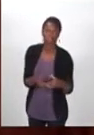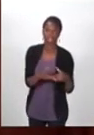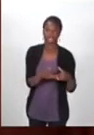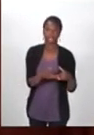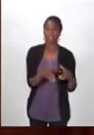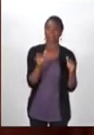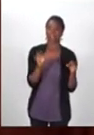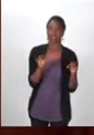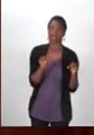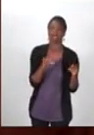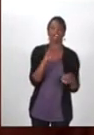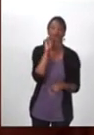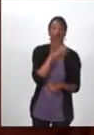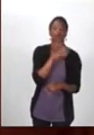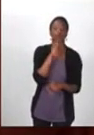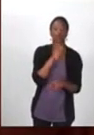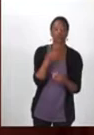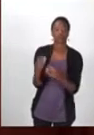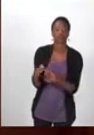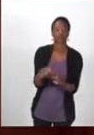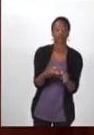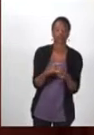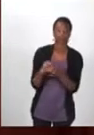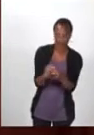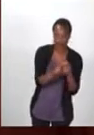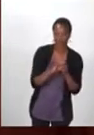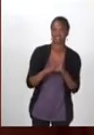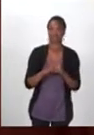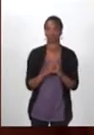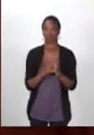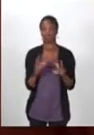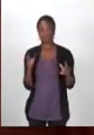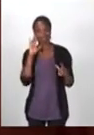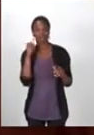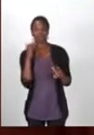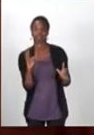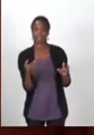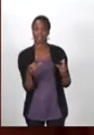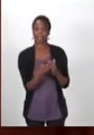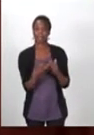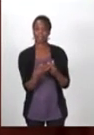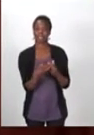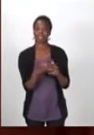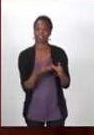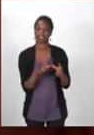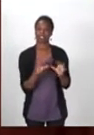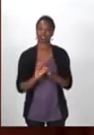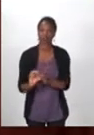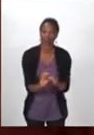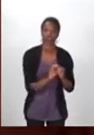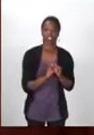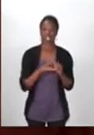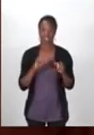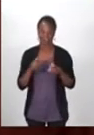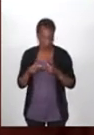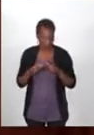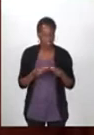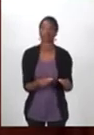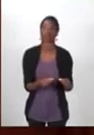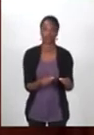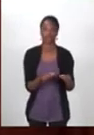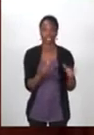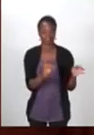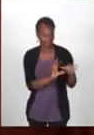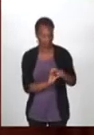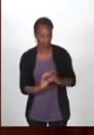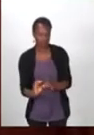l'urgence sociale. À cet égard, la tarification solidaire des services municipaux que nous instaurons constitue un mécanisme de